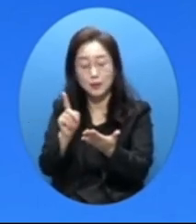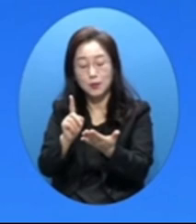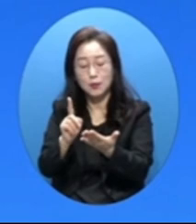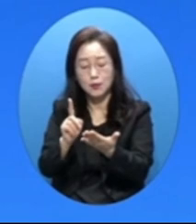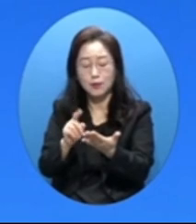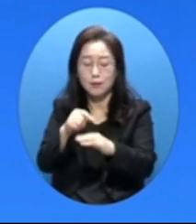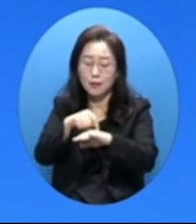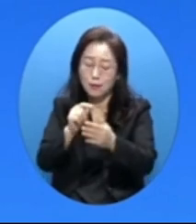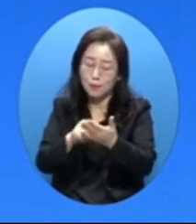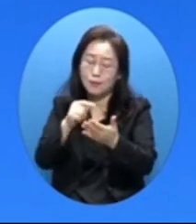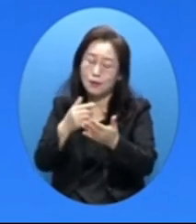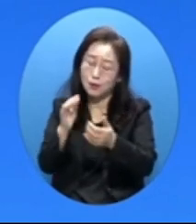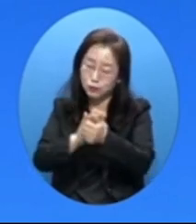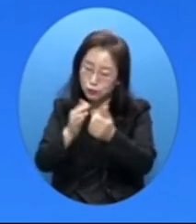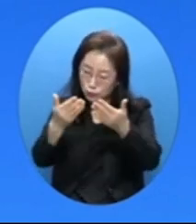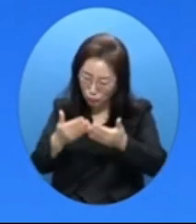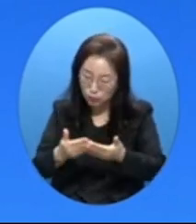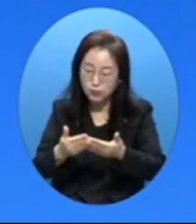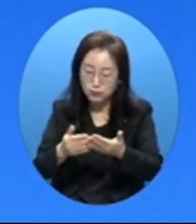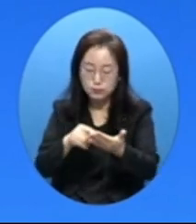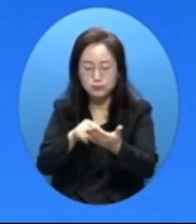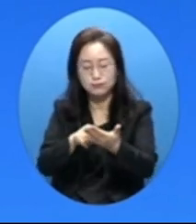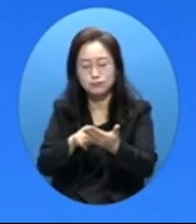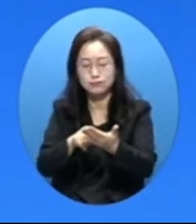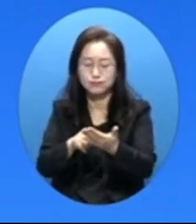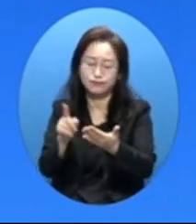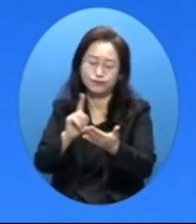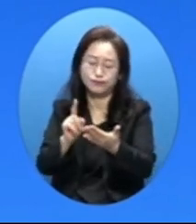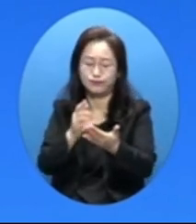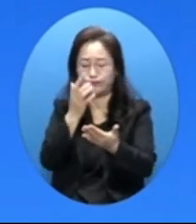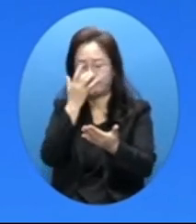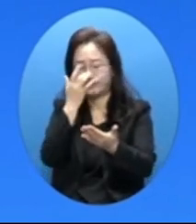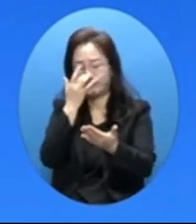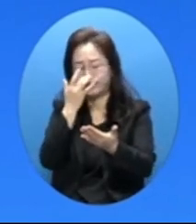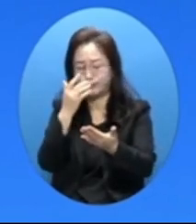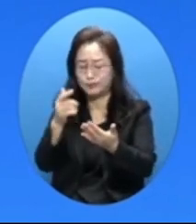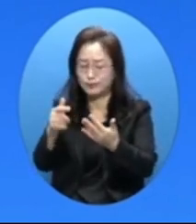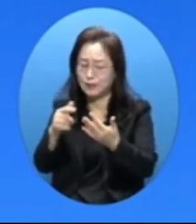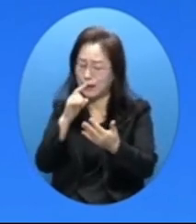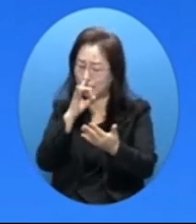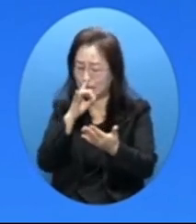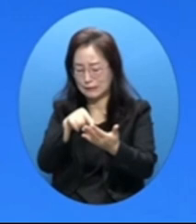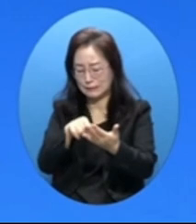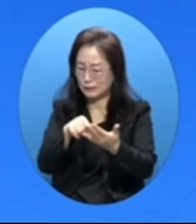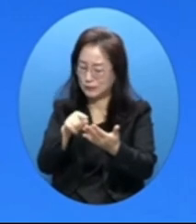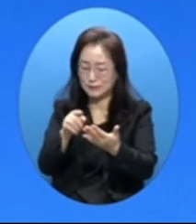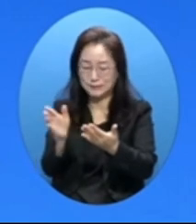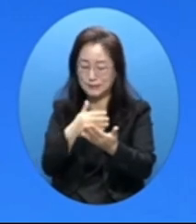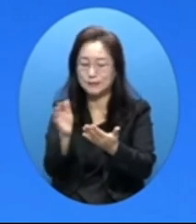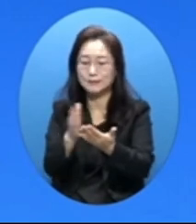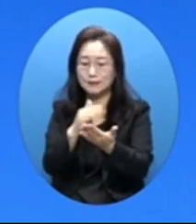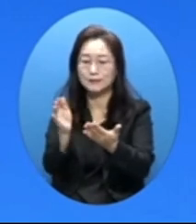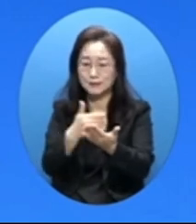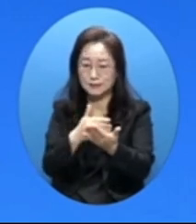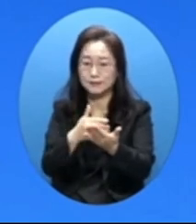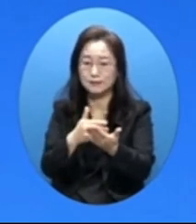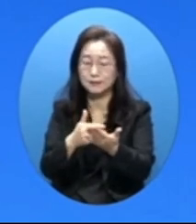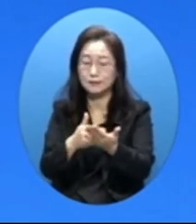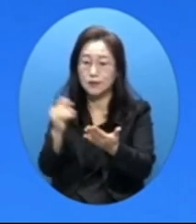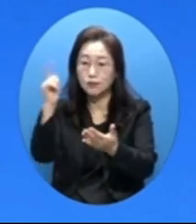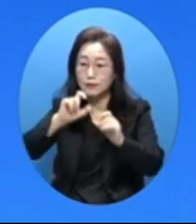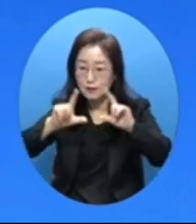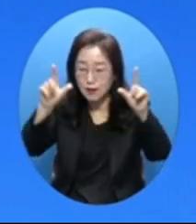마음에 위로가 되기도 하고 어서 말씀은 전혀 자기가 동의할 수 없고 이해할 수 없는 말씀도 있었습니다 그리고